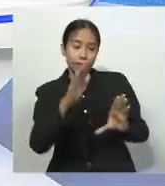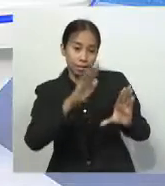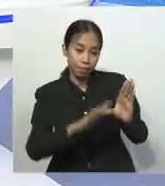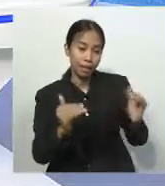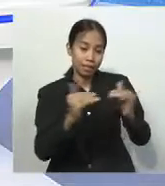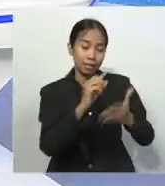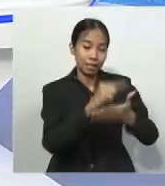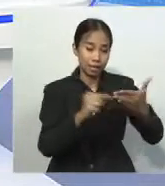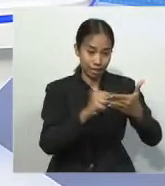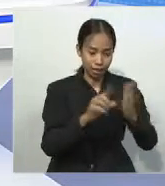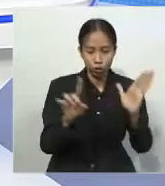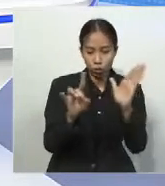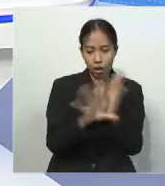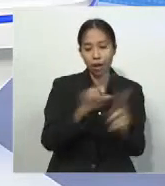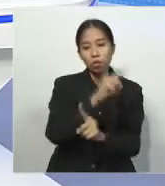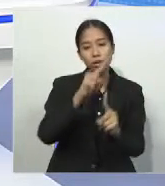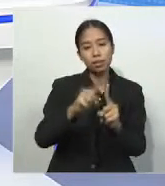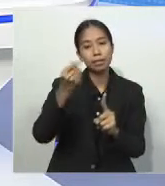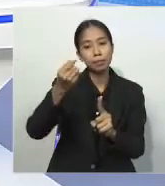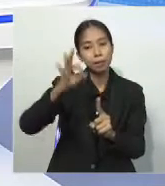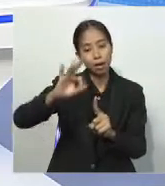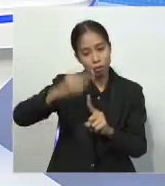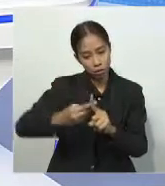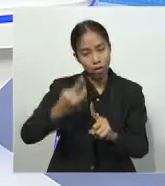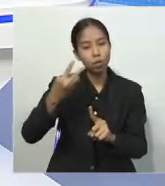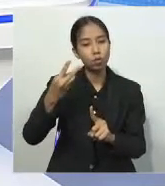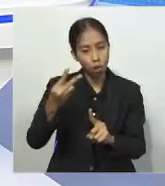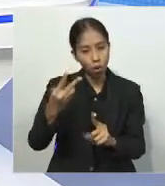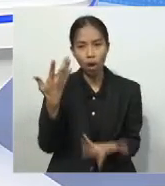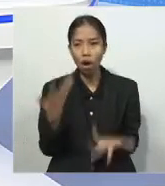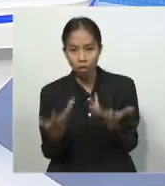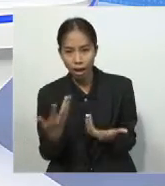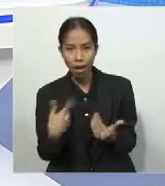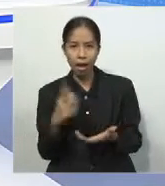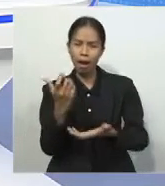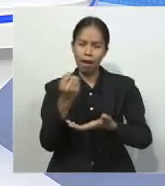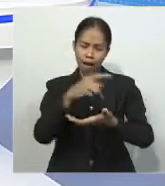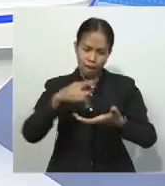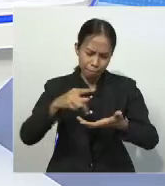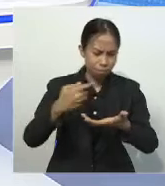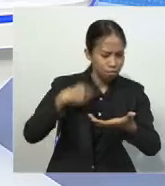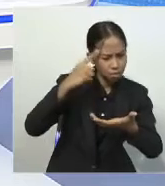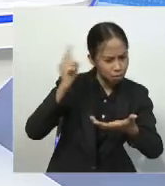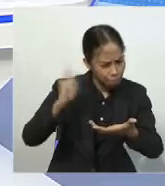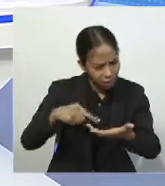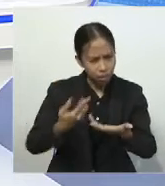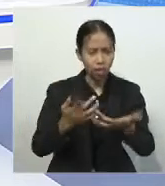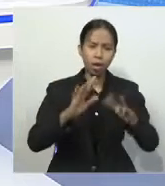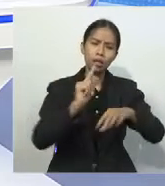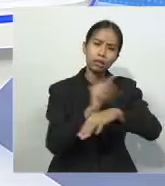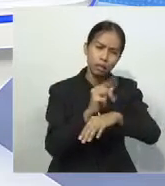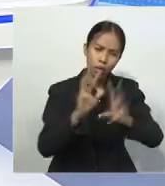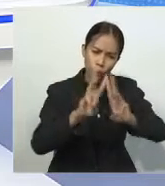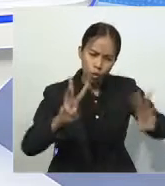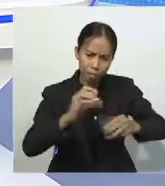ที่19กุมภาพันธ ์ สะดวกช่องทางไหนนะคะใครบอกว่าเข้าแอปพลิเคชันยากยังทำไม่ได้นะคะออนไลน์ก็ยัง